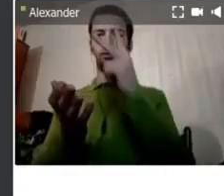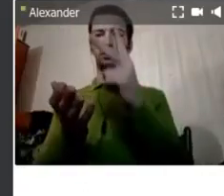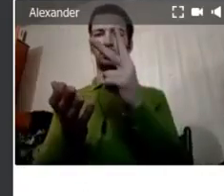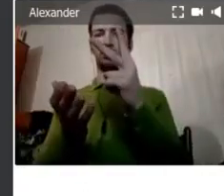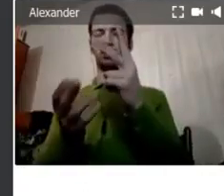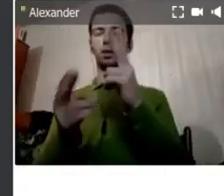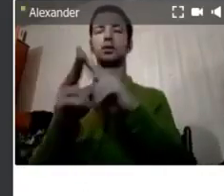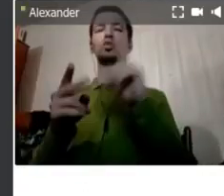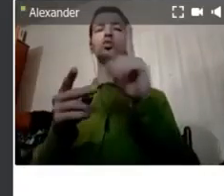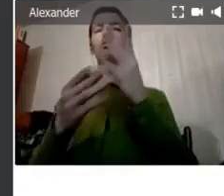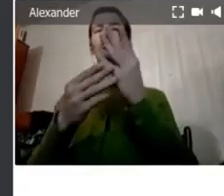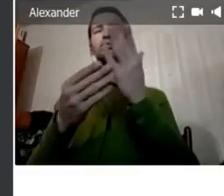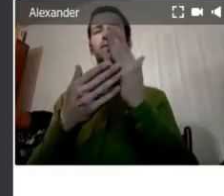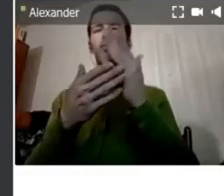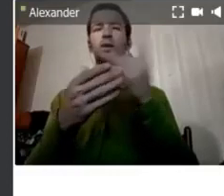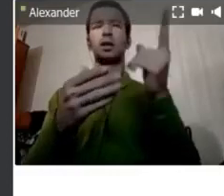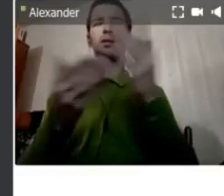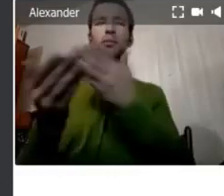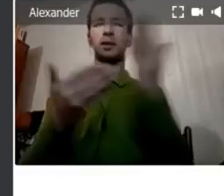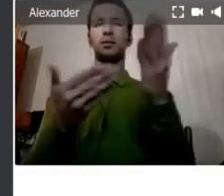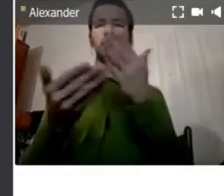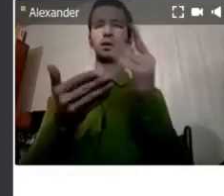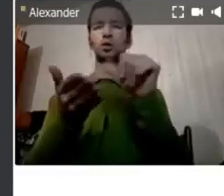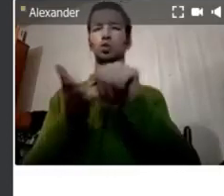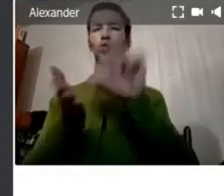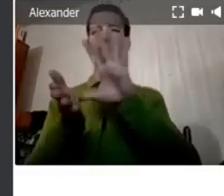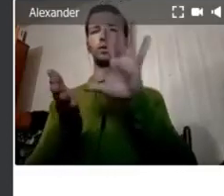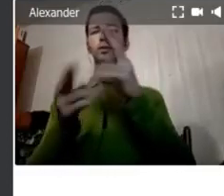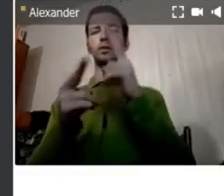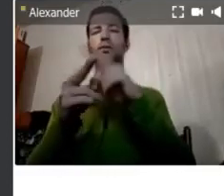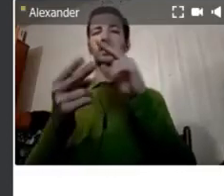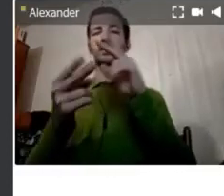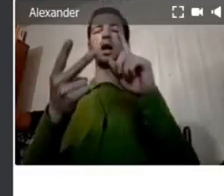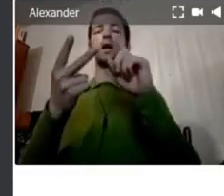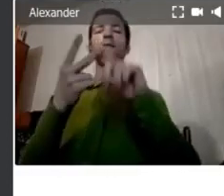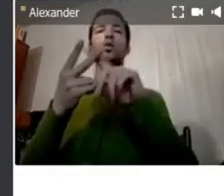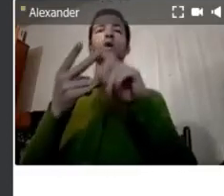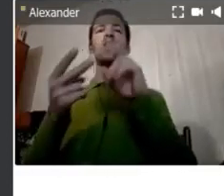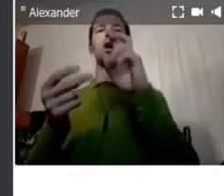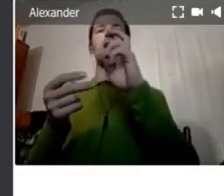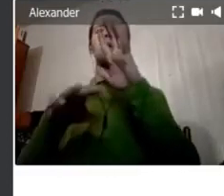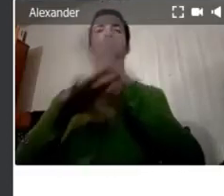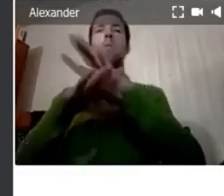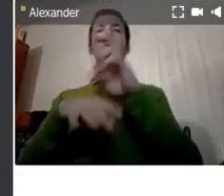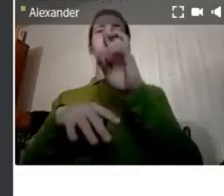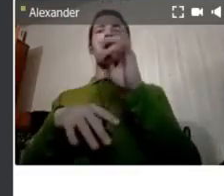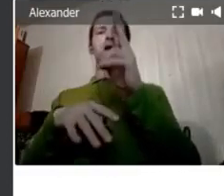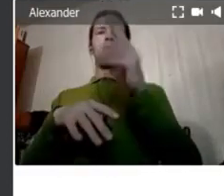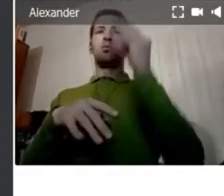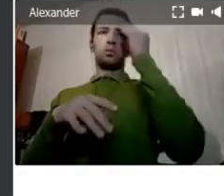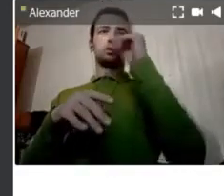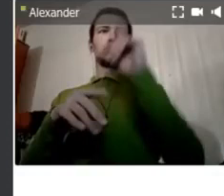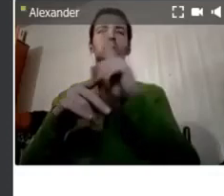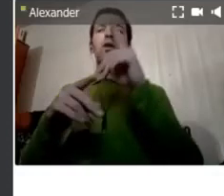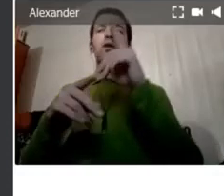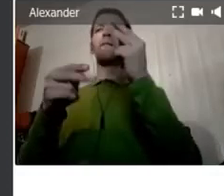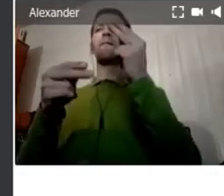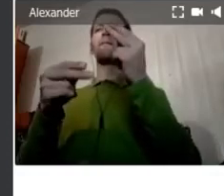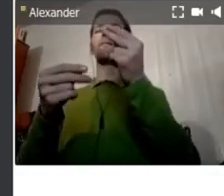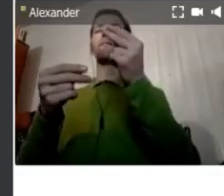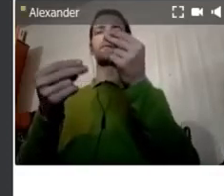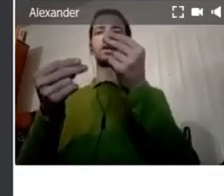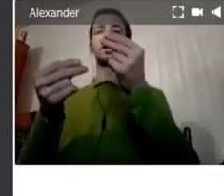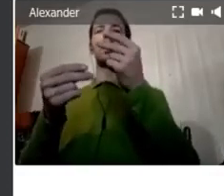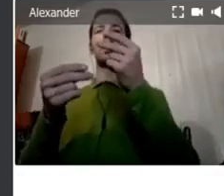момент. Ижбанк, вот я был в Турции, вот мы видим на фотографии, в Турции это государственный